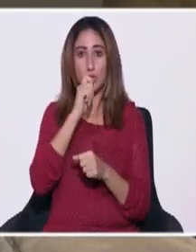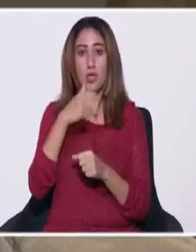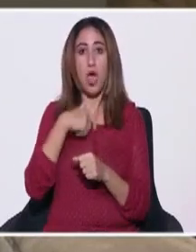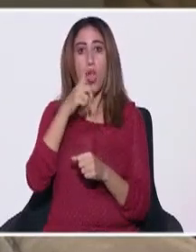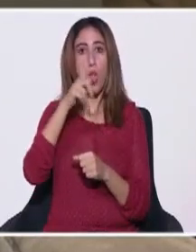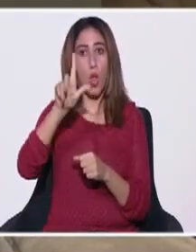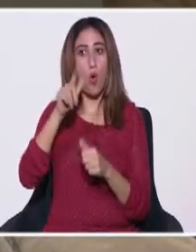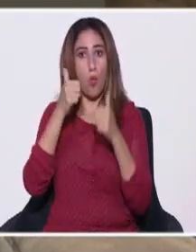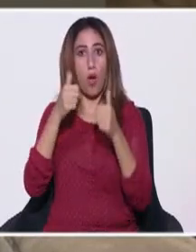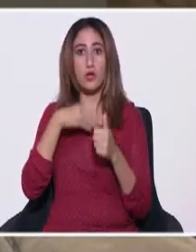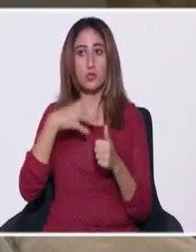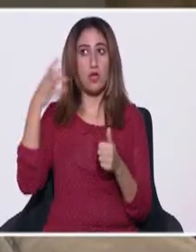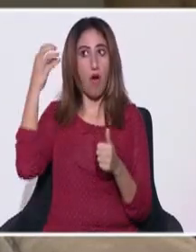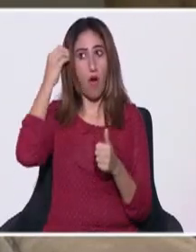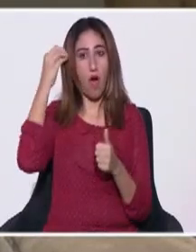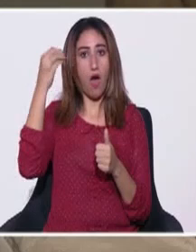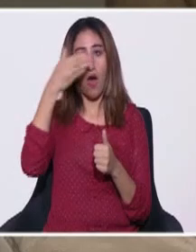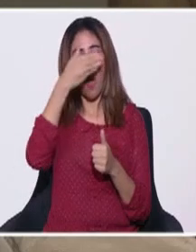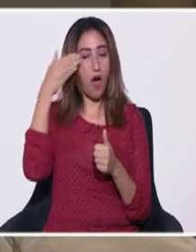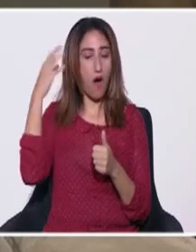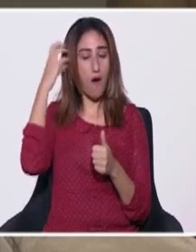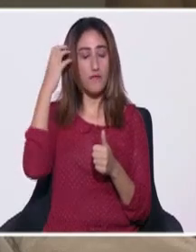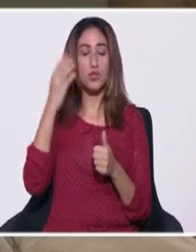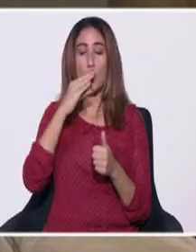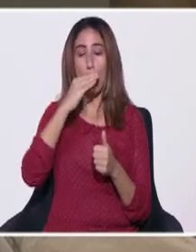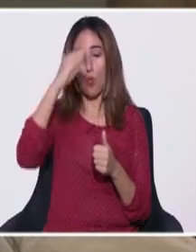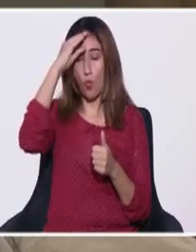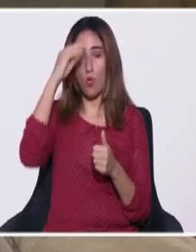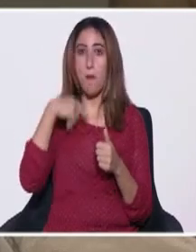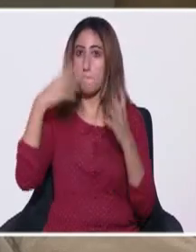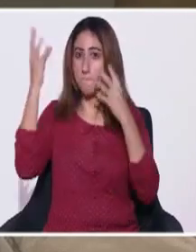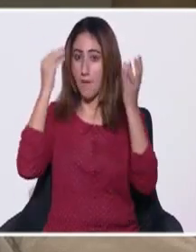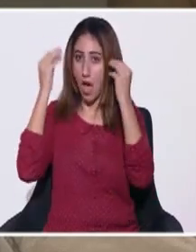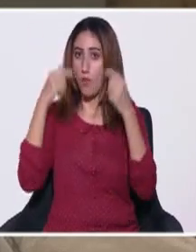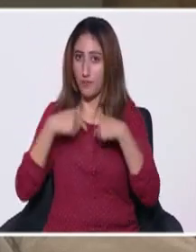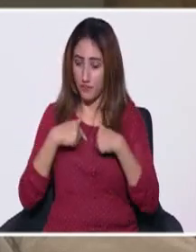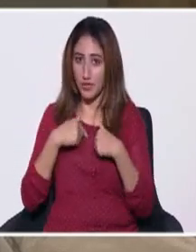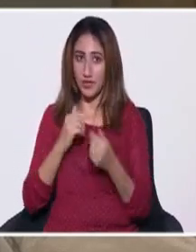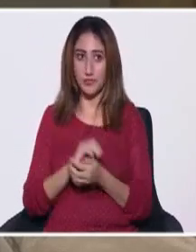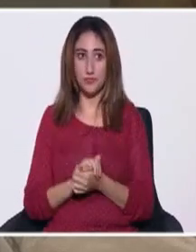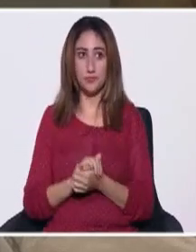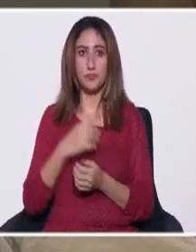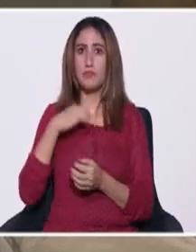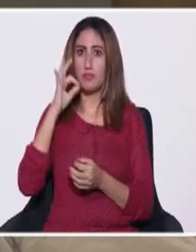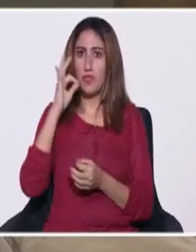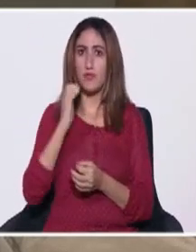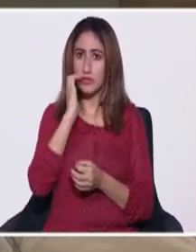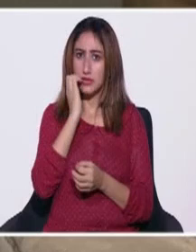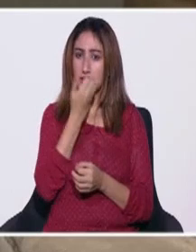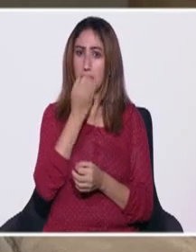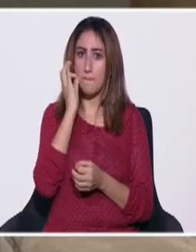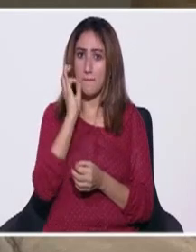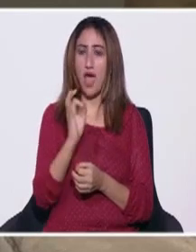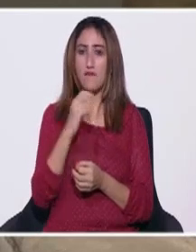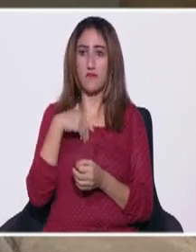كويسه وحفظ القران ومعلوماتي كويسه وكذا وكذا. فالمهم يعني قعدت احارب لمده سنتين لغايه ما وقفت قدام